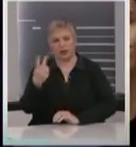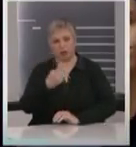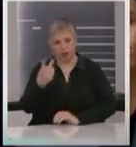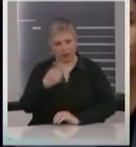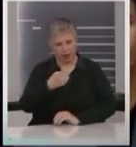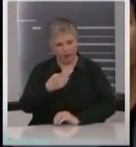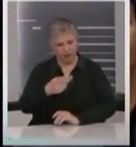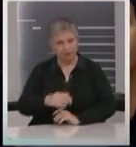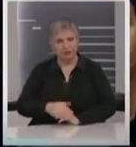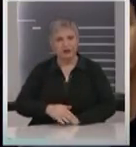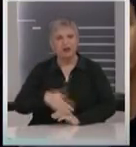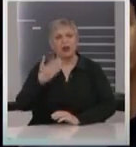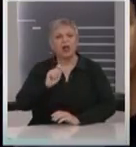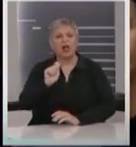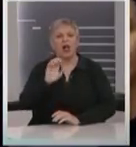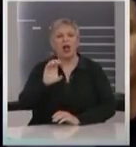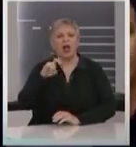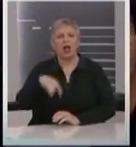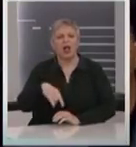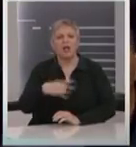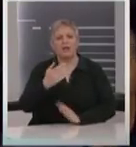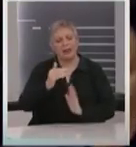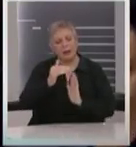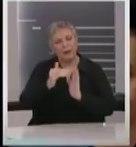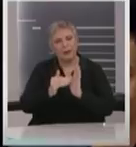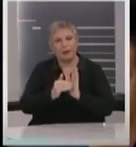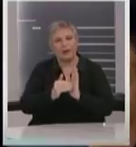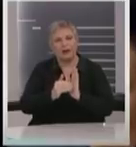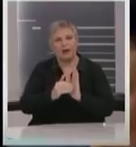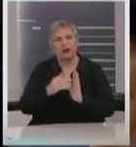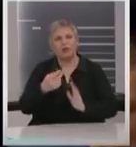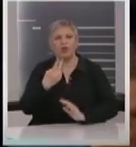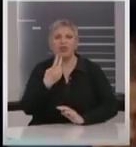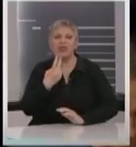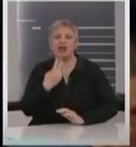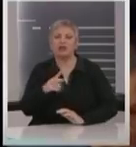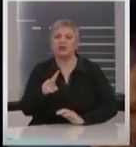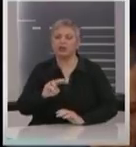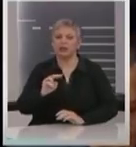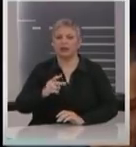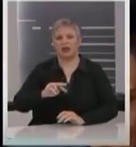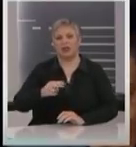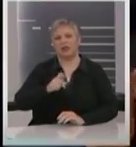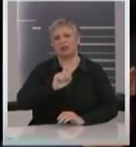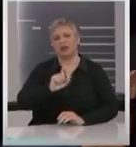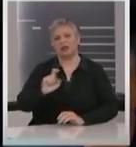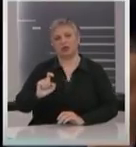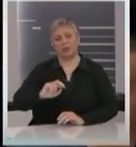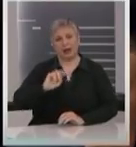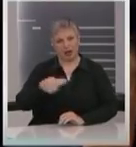να είναι λίγο χαμηλότερο από τα 200 δισεκατομμύρια ευρώ,